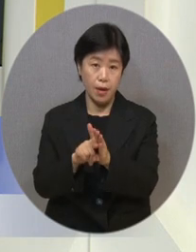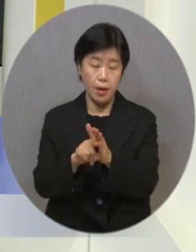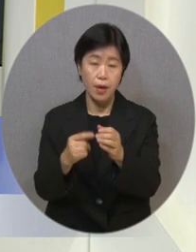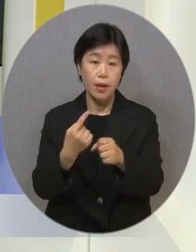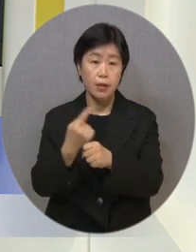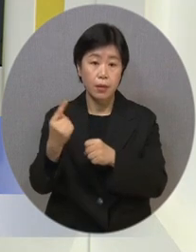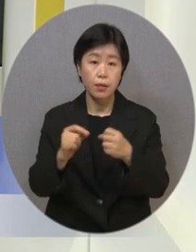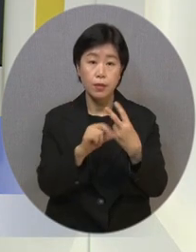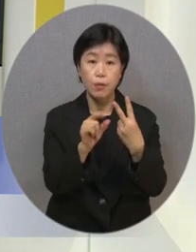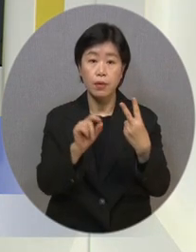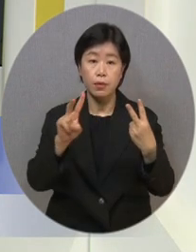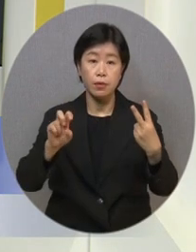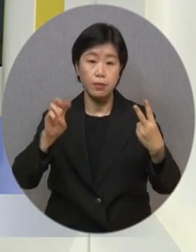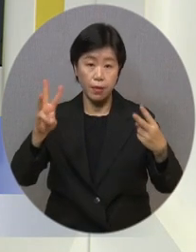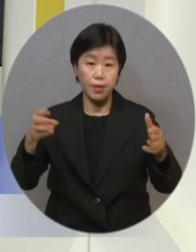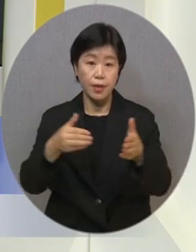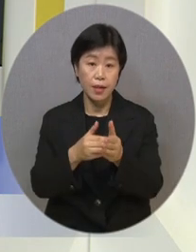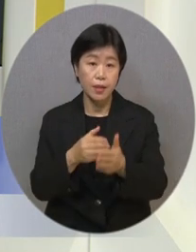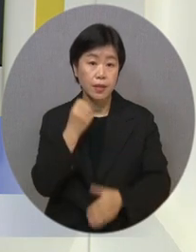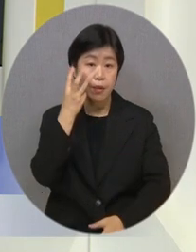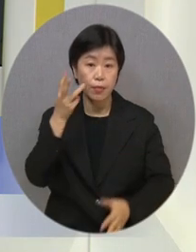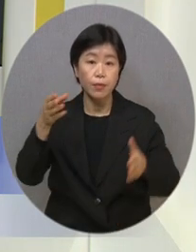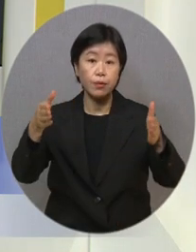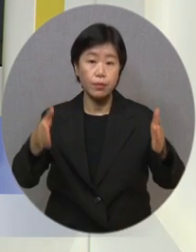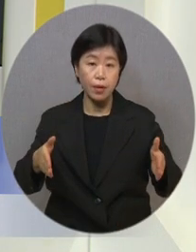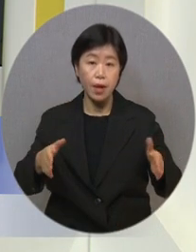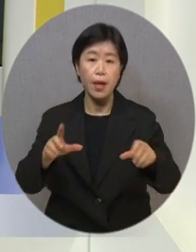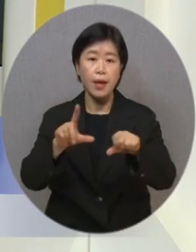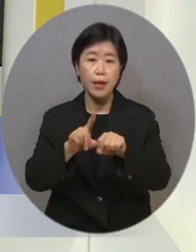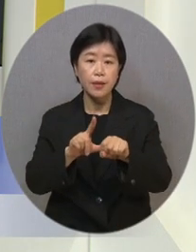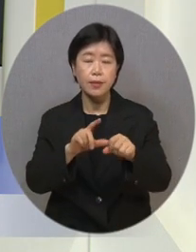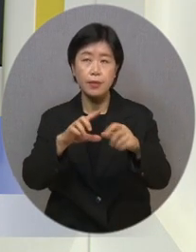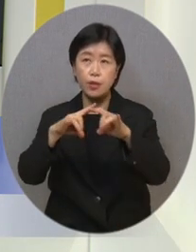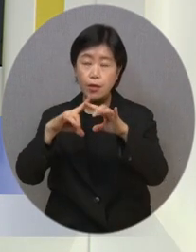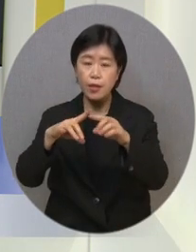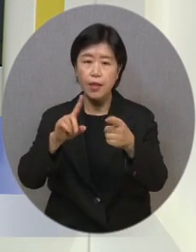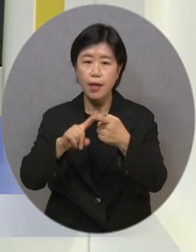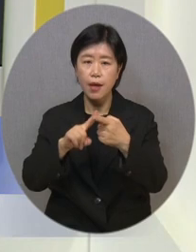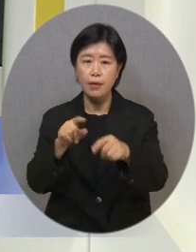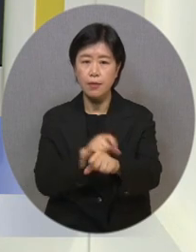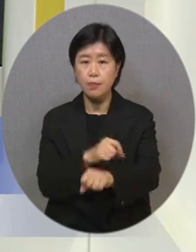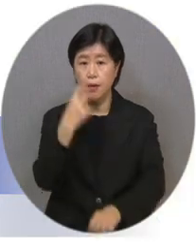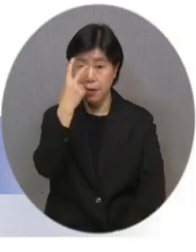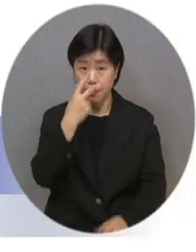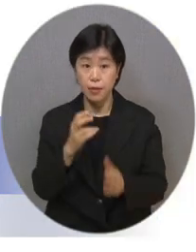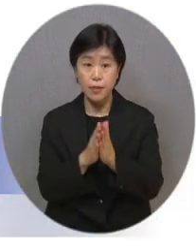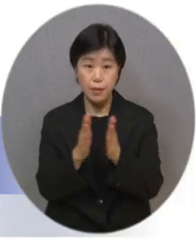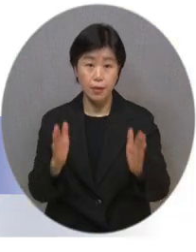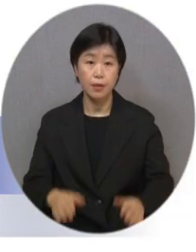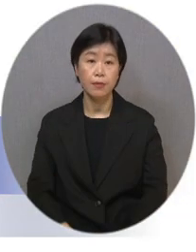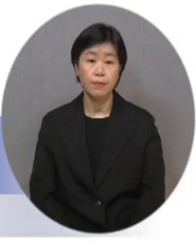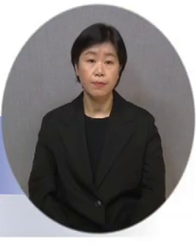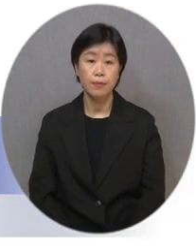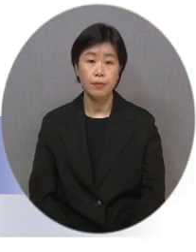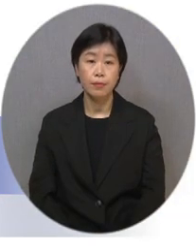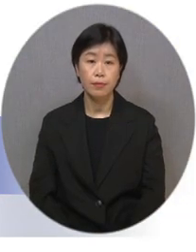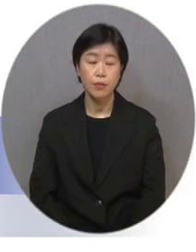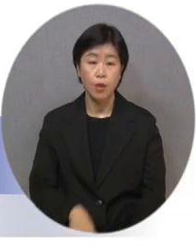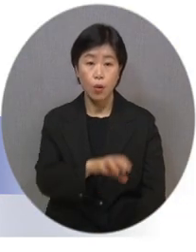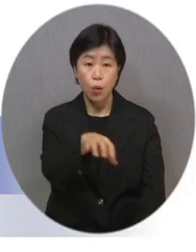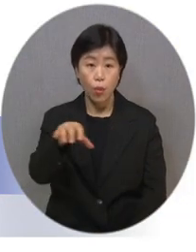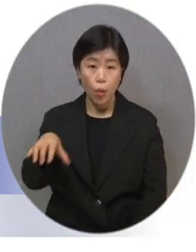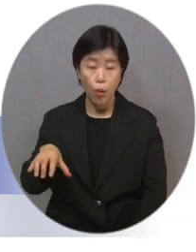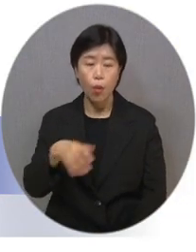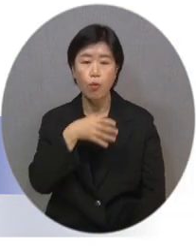2월 23일까지 약 3개월간 가스 전기 시설 특별 점검을 실시합니다 점검 대상은